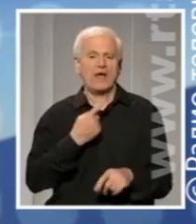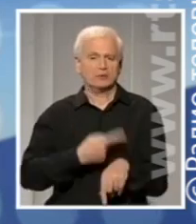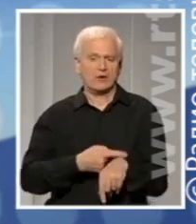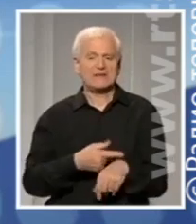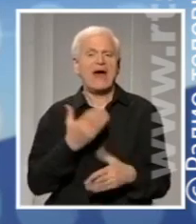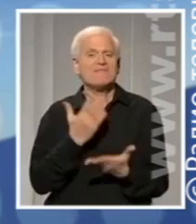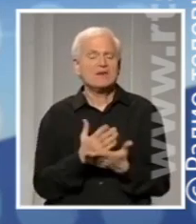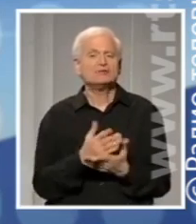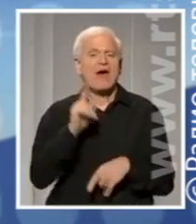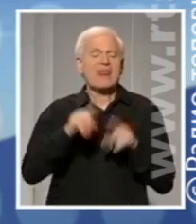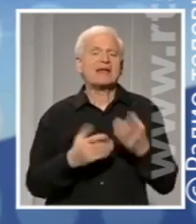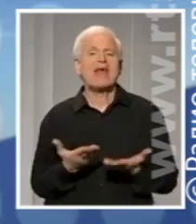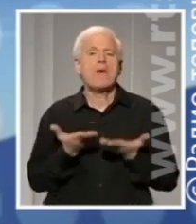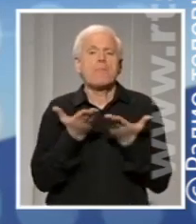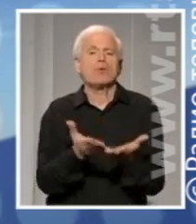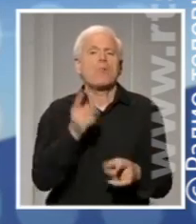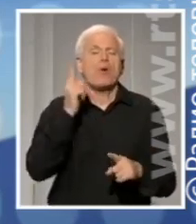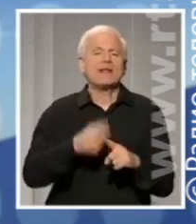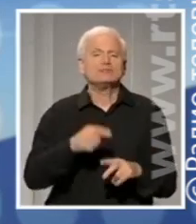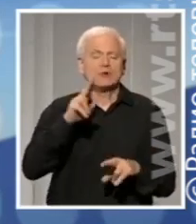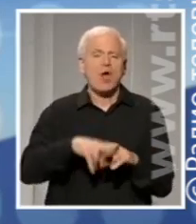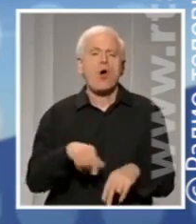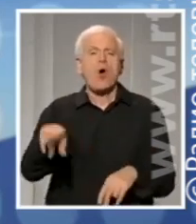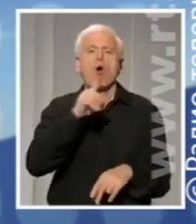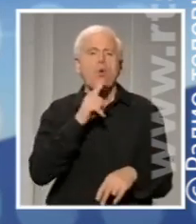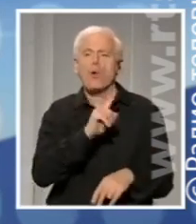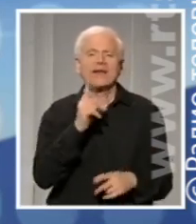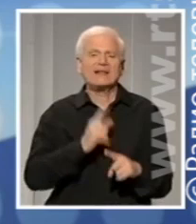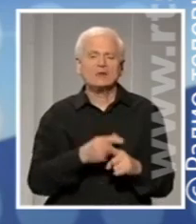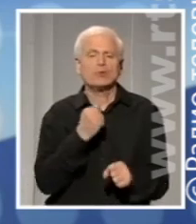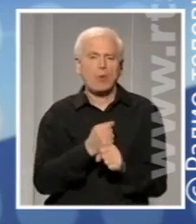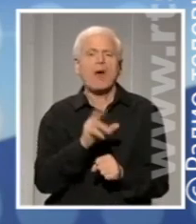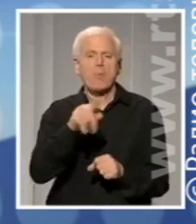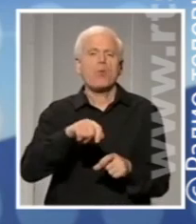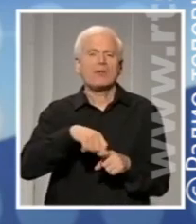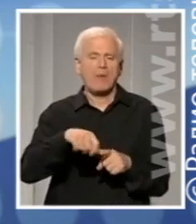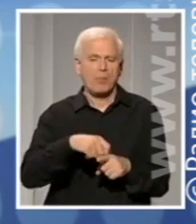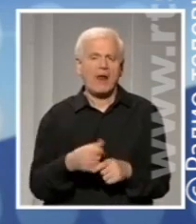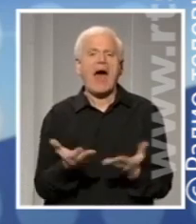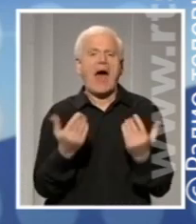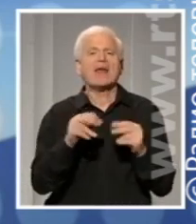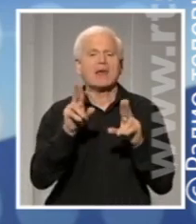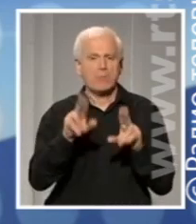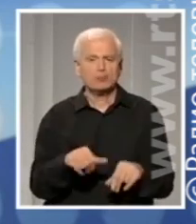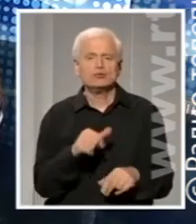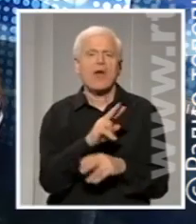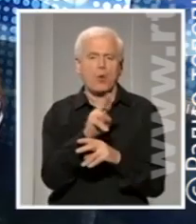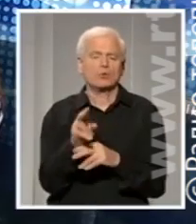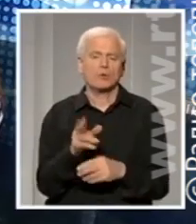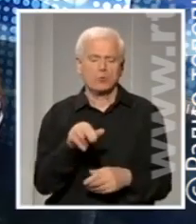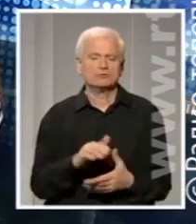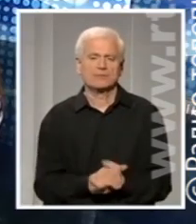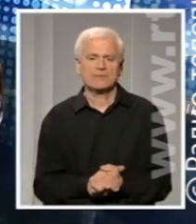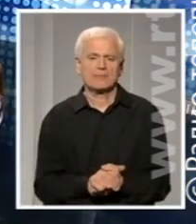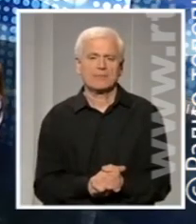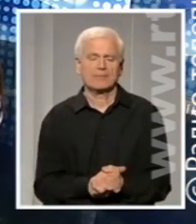negde ponudimo tačno rešenje da oni koji nisu tačno uradili mogu to da isprave. Ali moguće je kontrolisati, naravno.